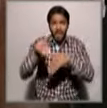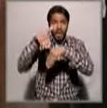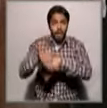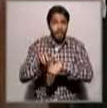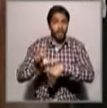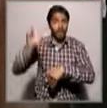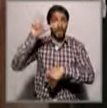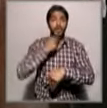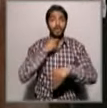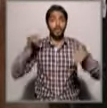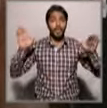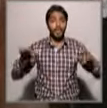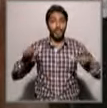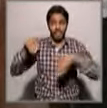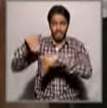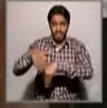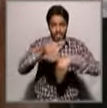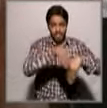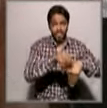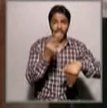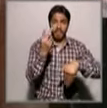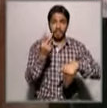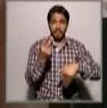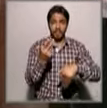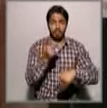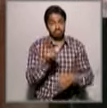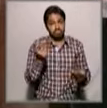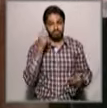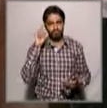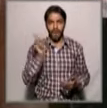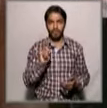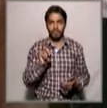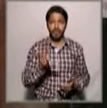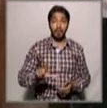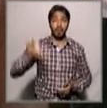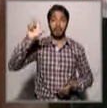حد قال لي كده. ماشي. طيب تاني يوم